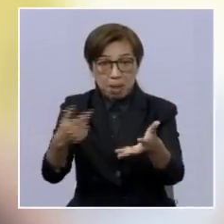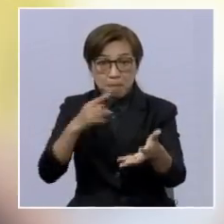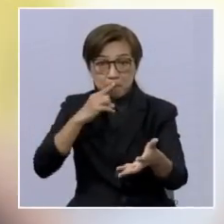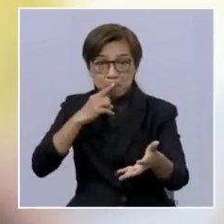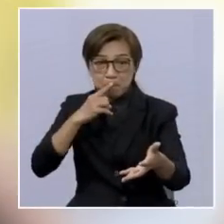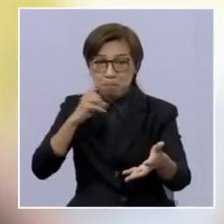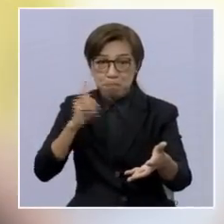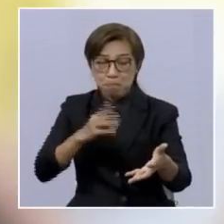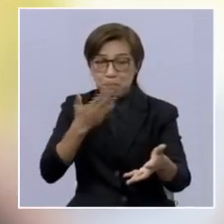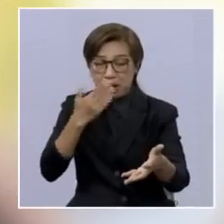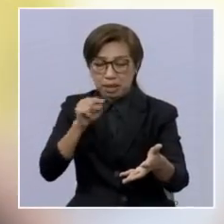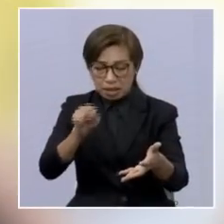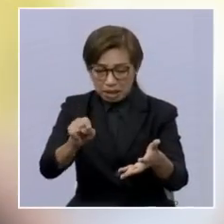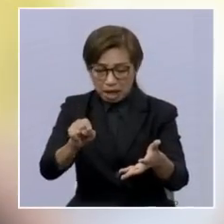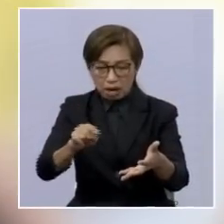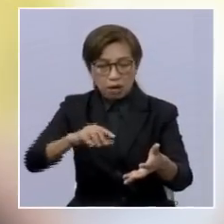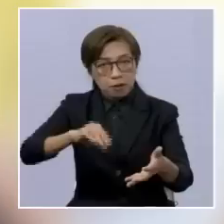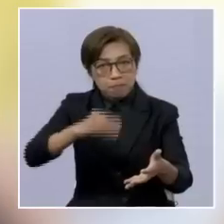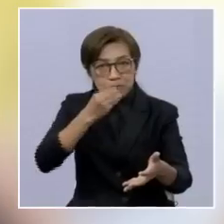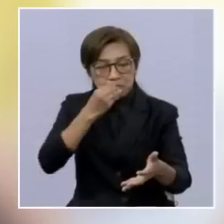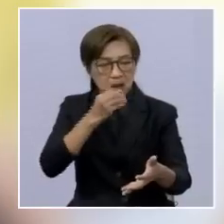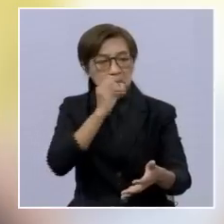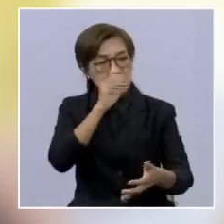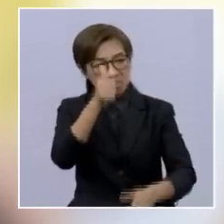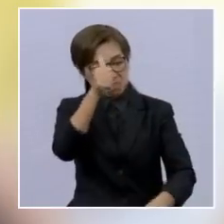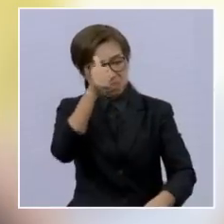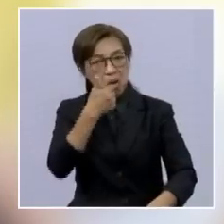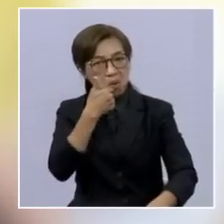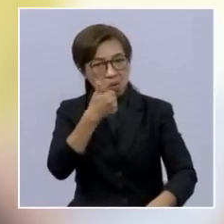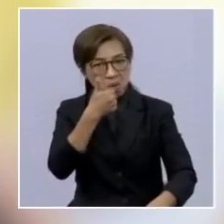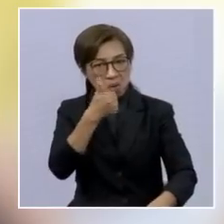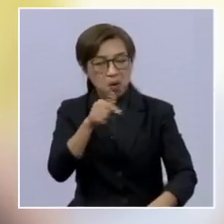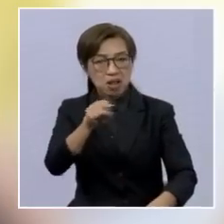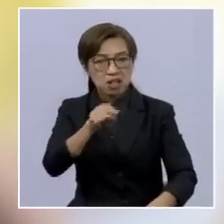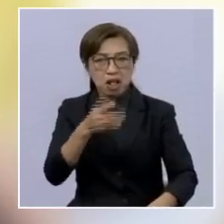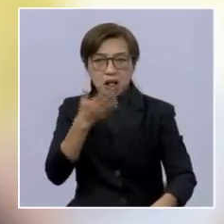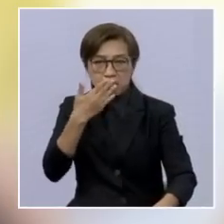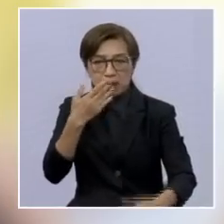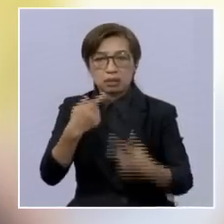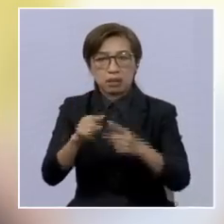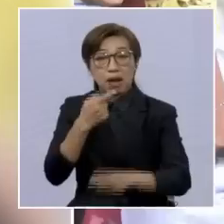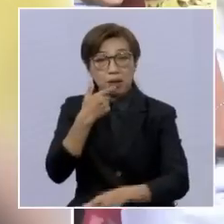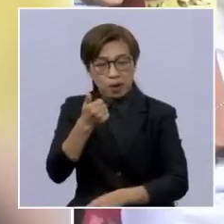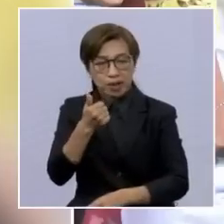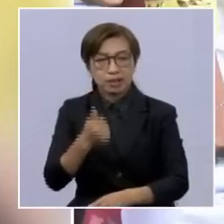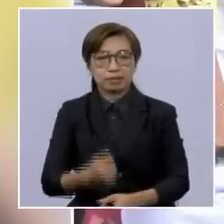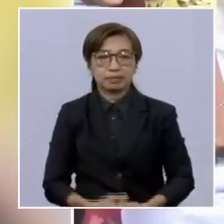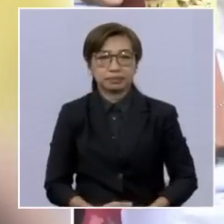มีการยกนิ้วโป้งด้วยบอกว่าอร่อยจังหู้อร่อยแรงเผ็ดแต่อร่อยฮะ